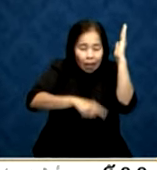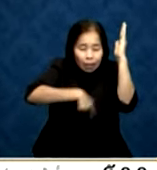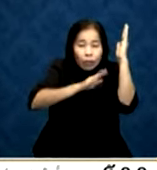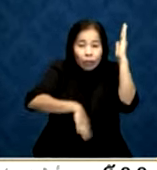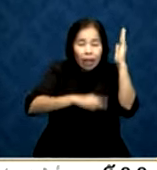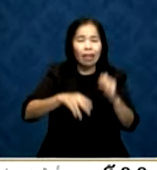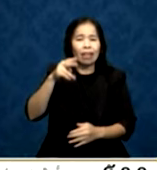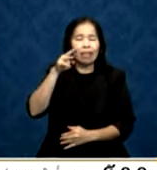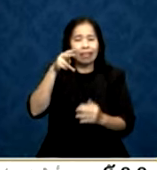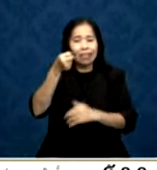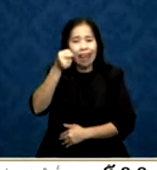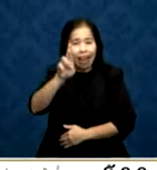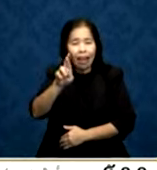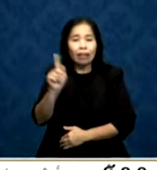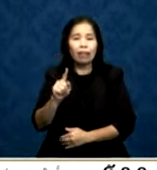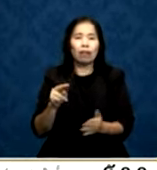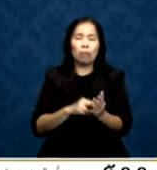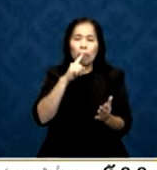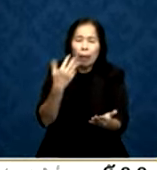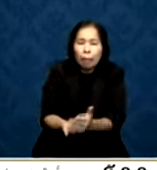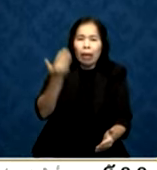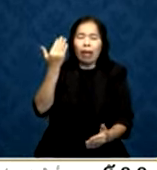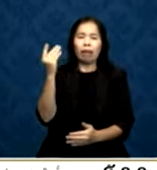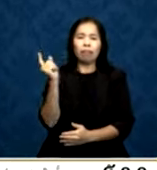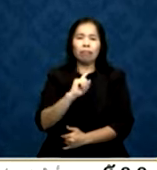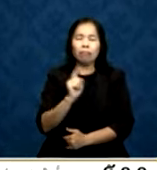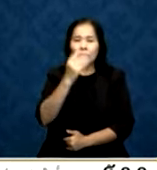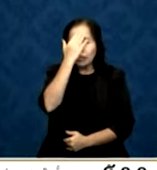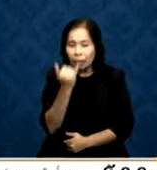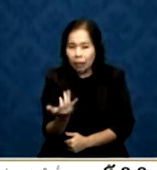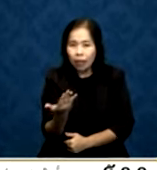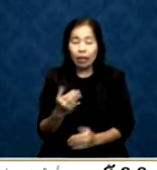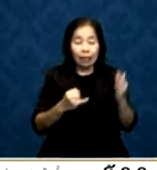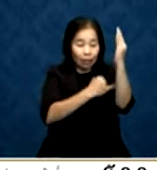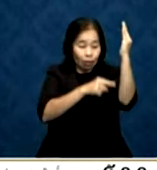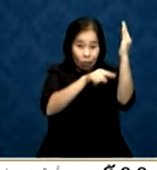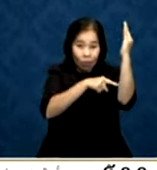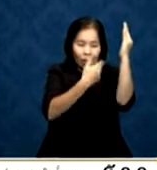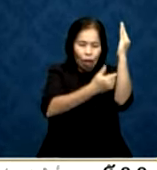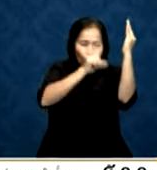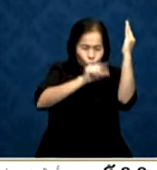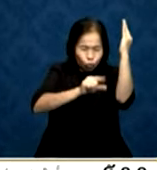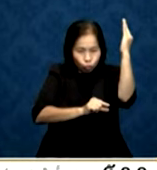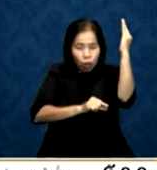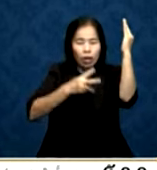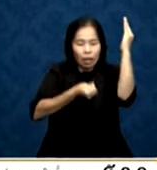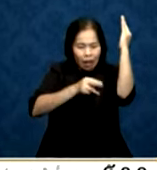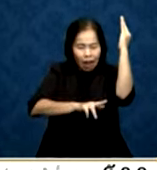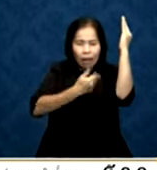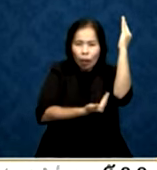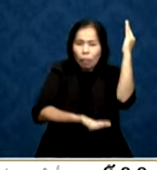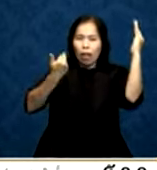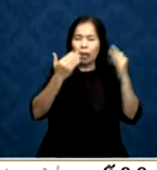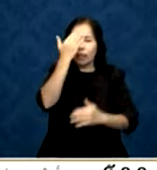นราธิกวาช และถือวาส่นทางกับราคาเคื่องบนแงนะฮะท่ประทานถ้าจะลองดูัอจจะไมค่อยเห็นนะฮ